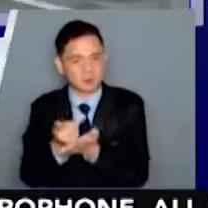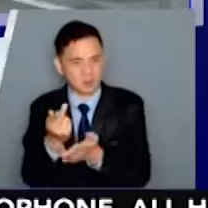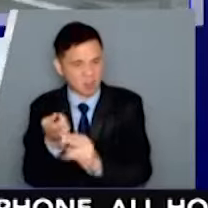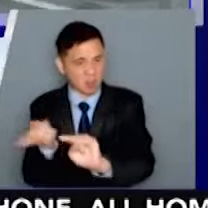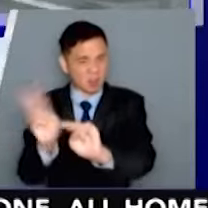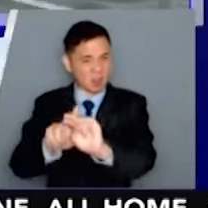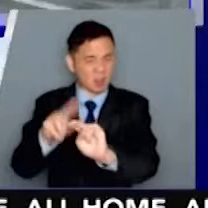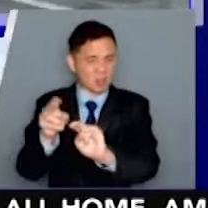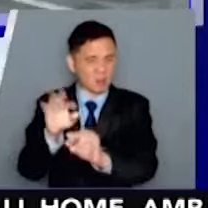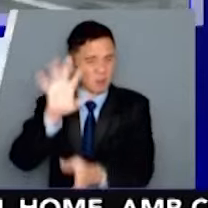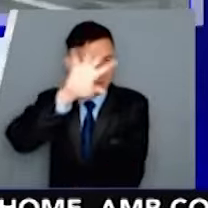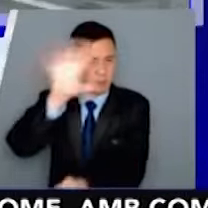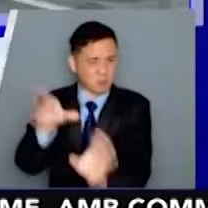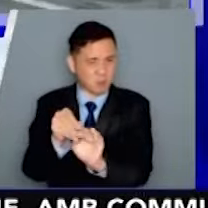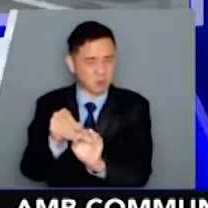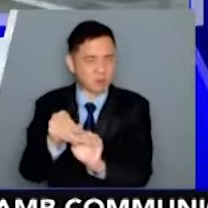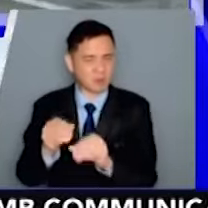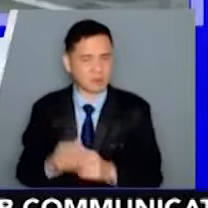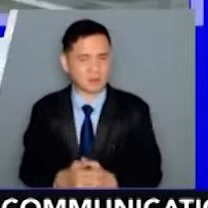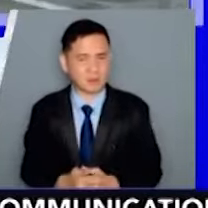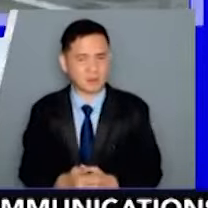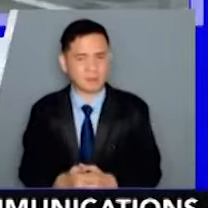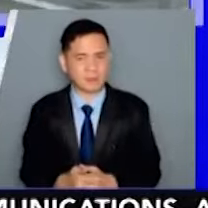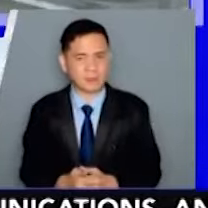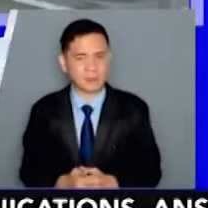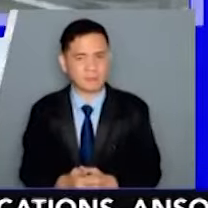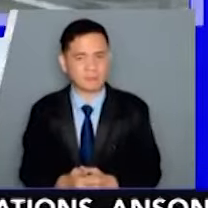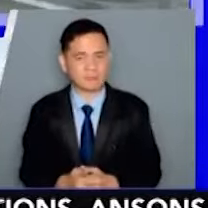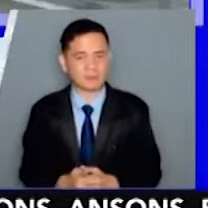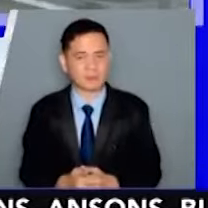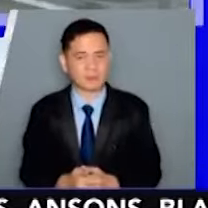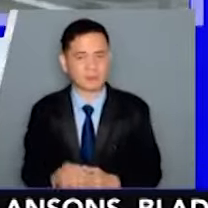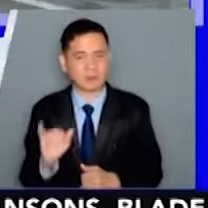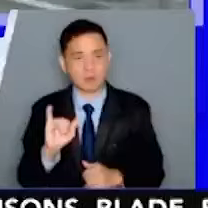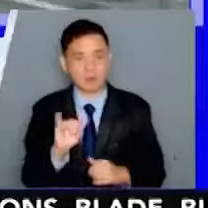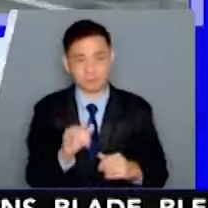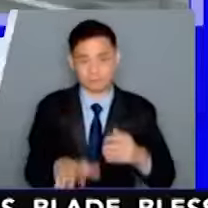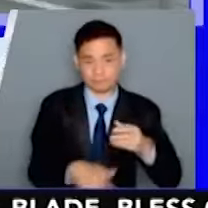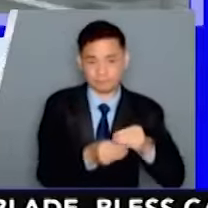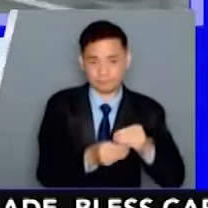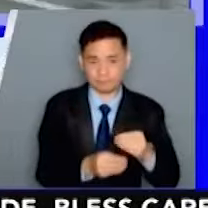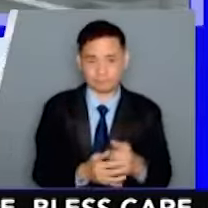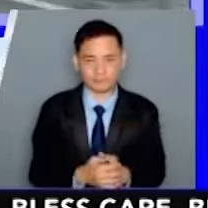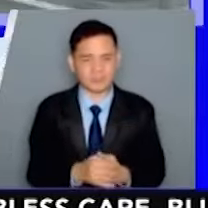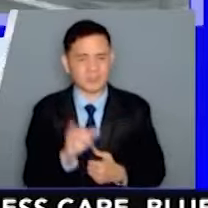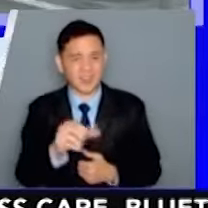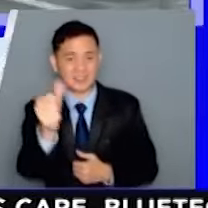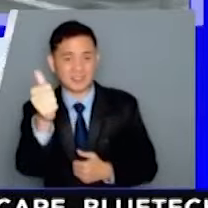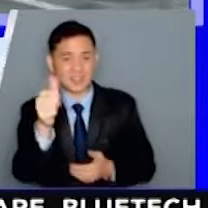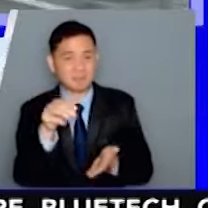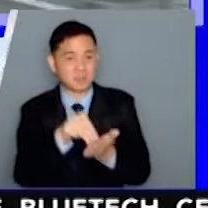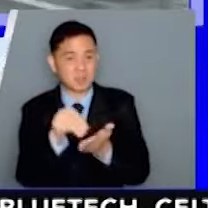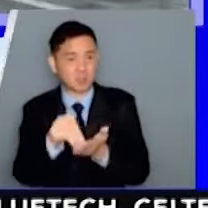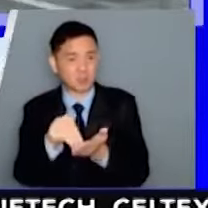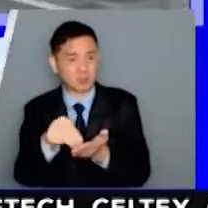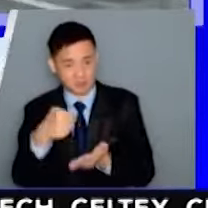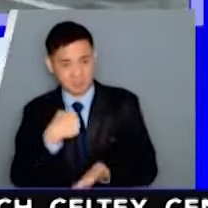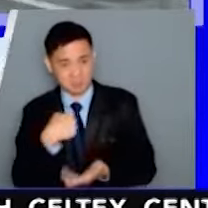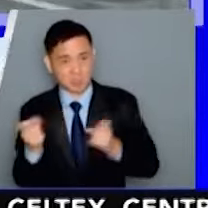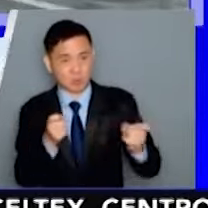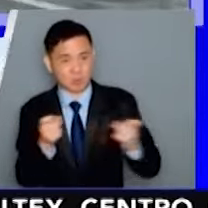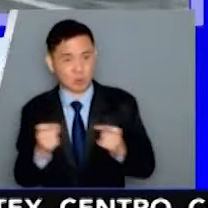General Appropriations Act. Pero yung idinagdag, yung 10 billion na yon hindi kontrolado ng Department